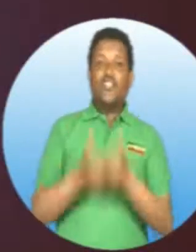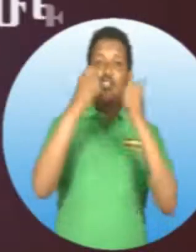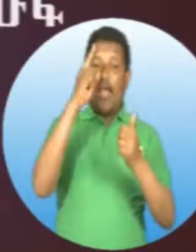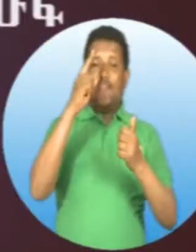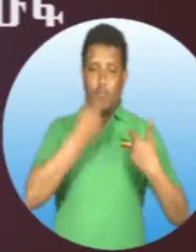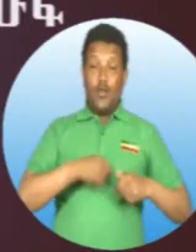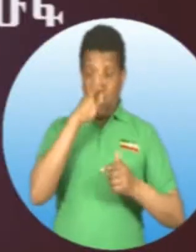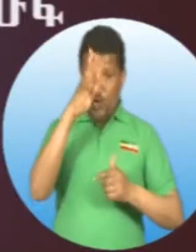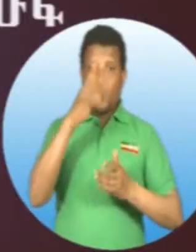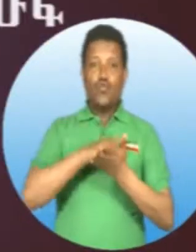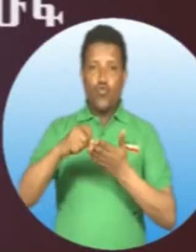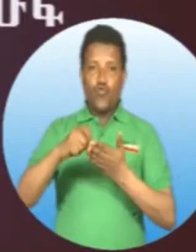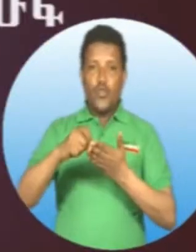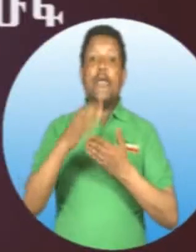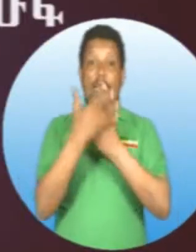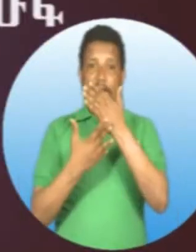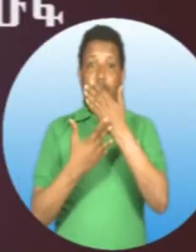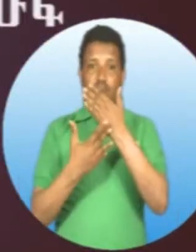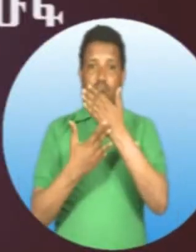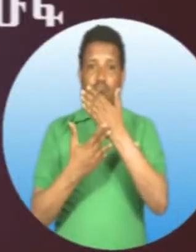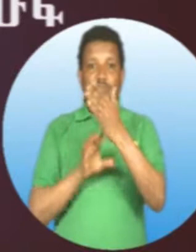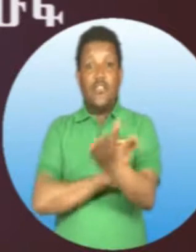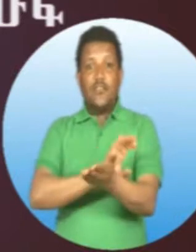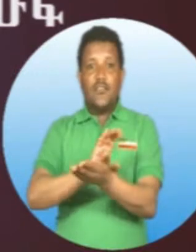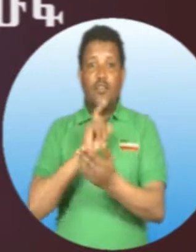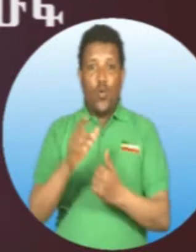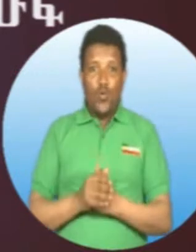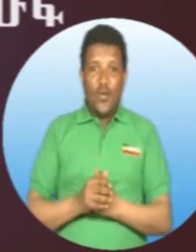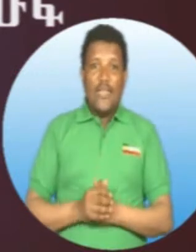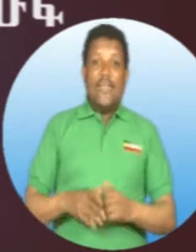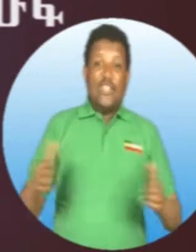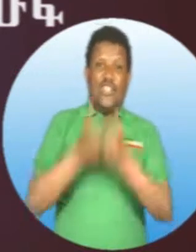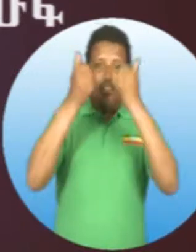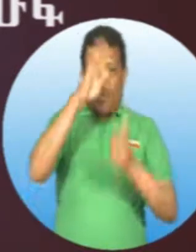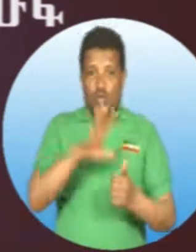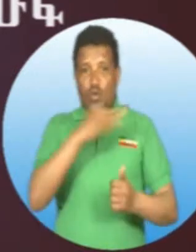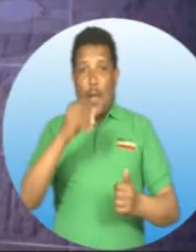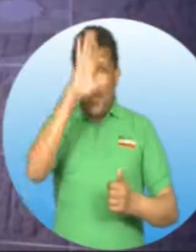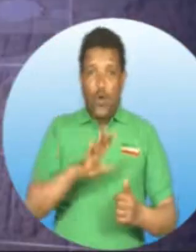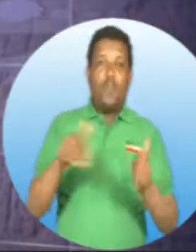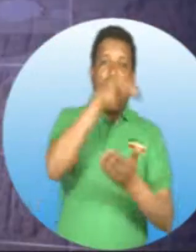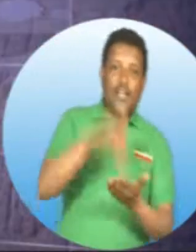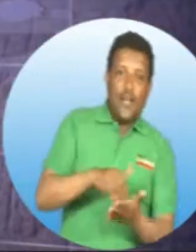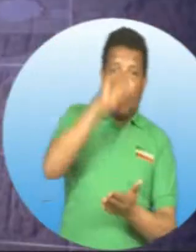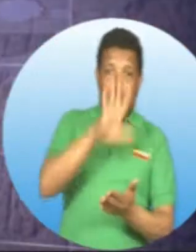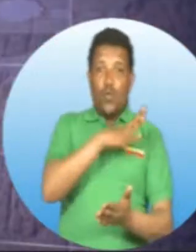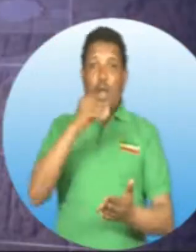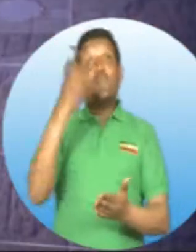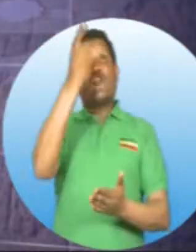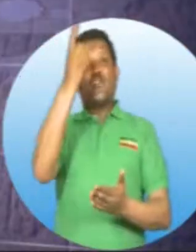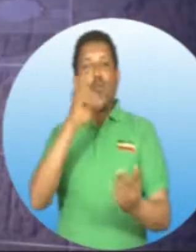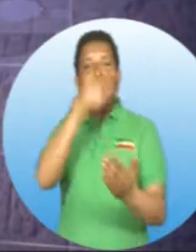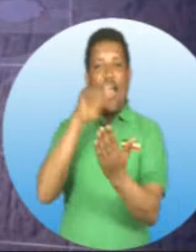ግጭት የአንድ ልቦለድ ጽሑፍ የደም ስር ነው። ግጭት በሰውና በሰው መካከል፣ በሰውና